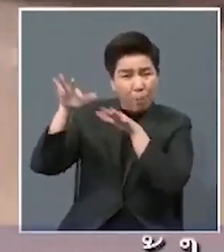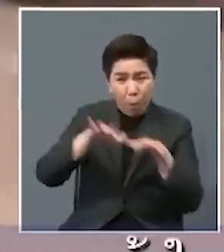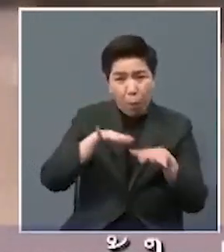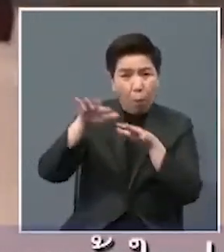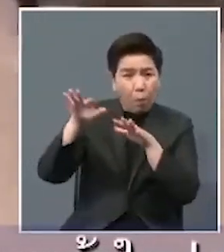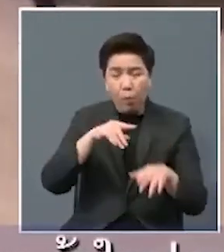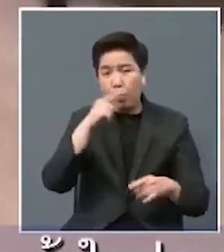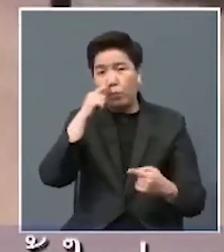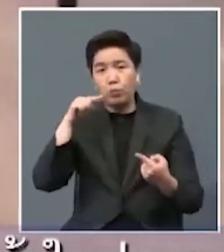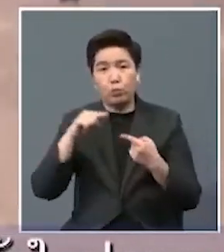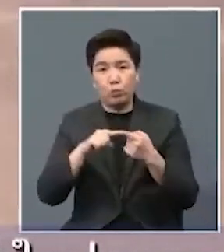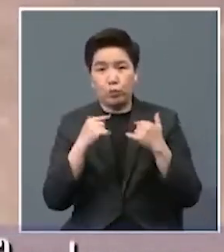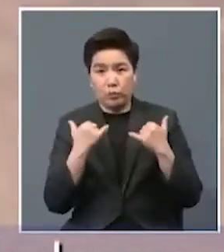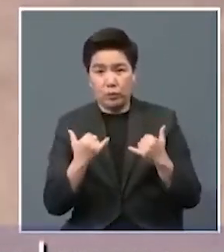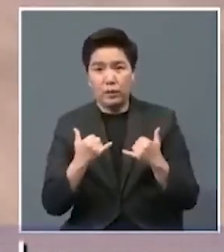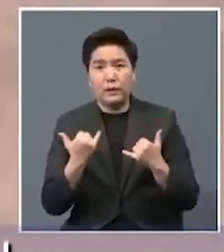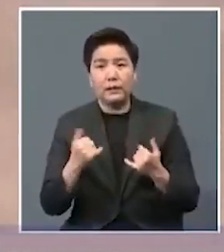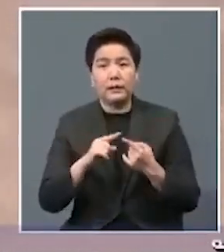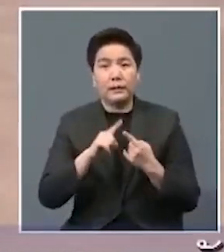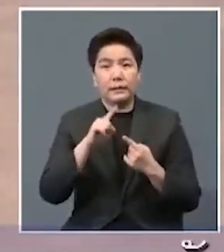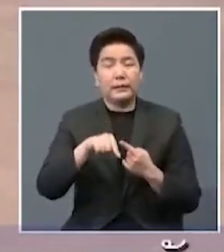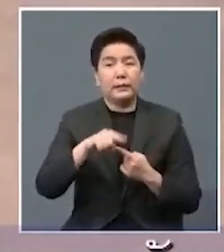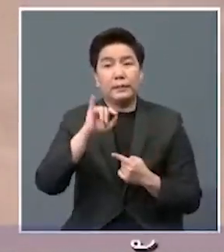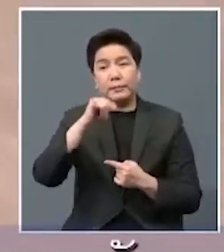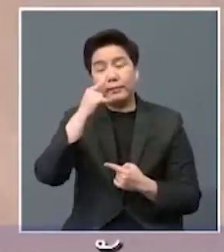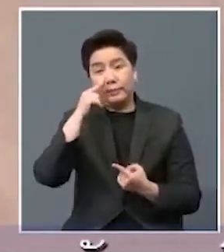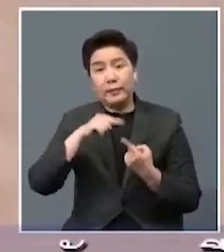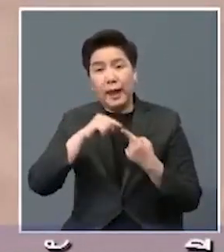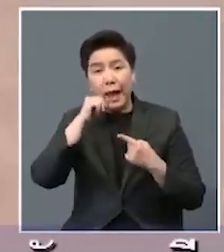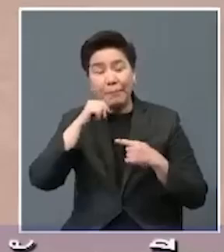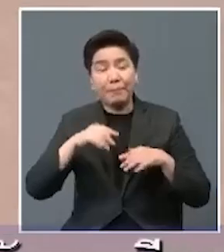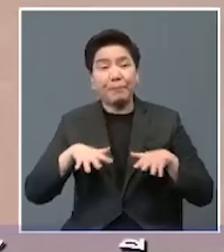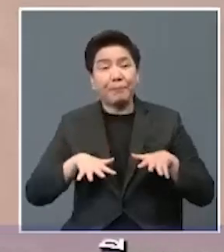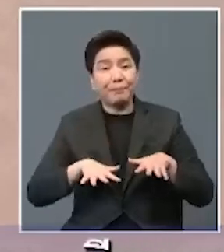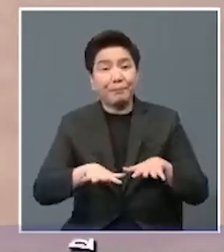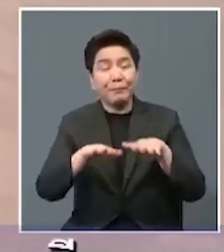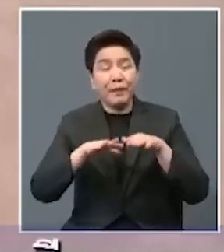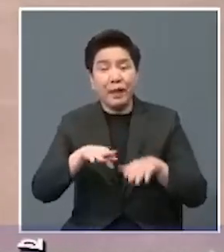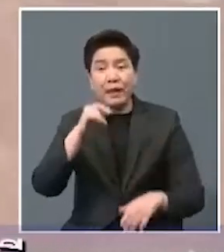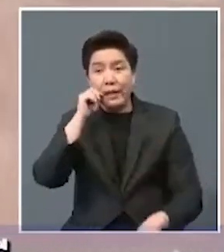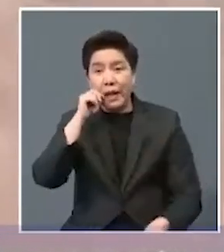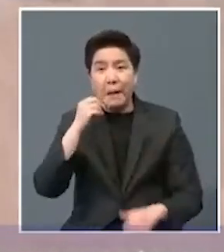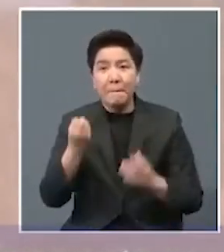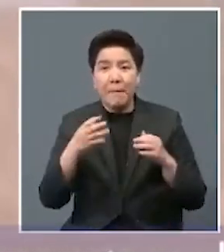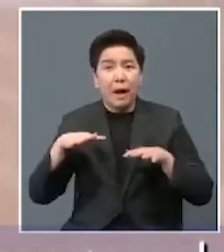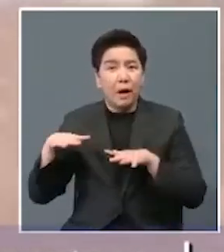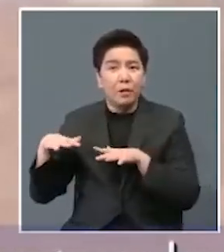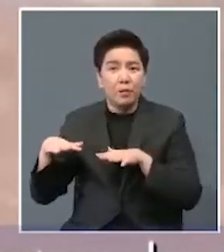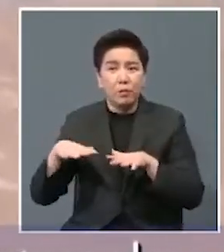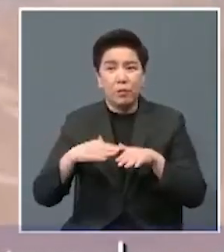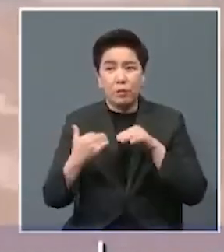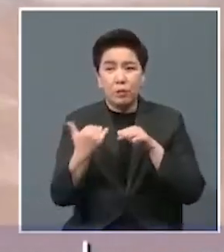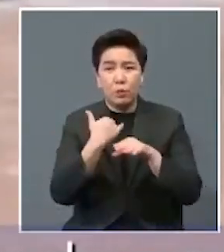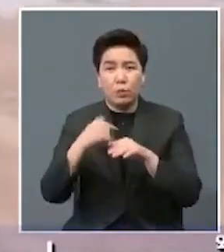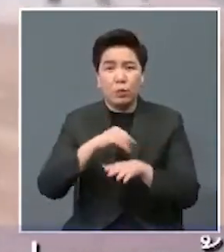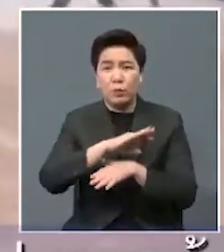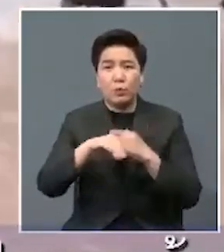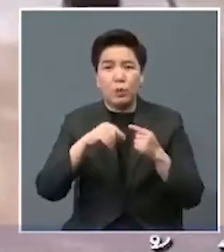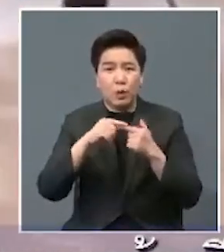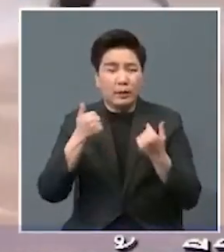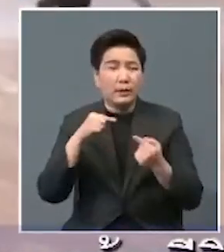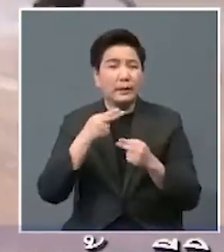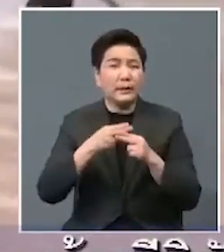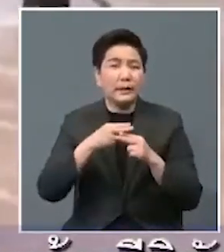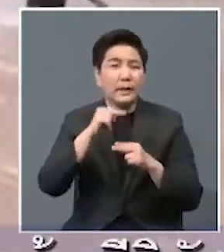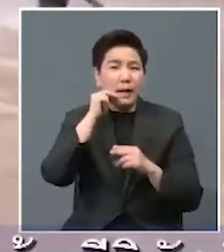อย่างต่อเนื่องค่ะและบางเส้นทางบริเวณที่ลุ่มแม่น้ำนะคะมีมวลน้ำป่าหลากเข้าท่วมผิวถนนทั้งลำห้วยแม่เ